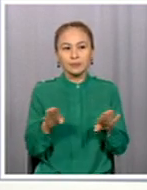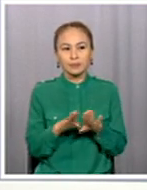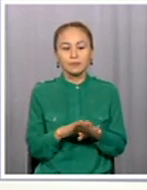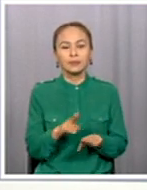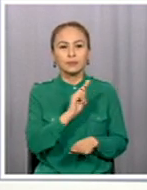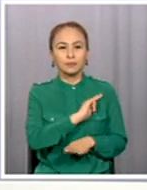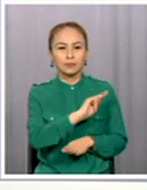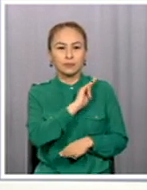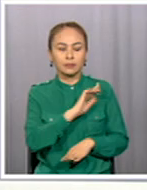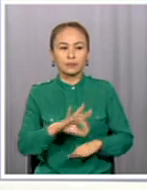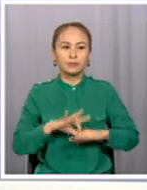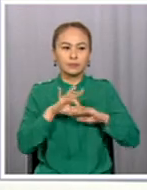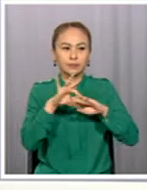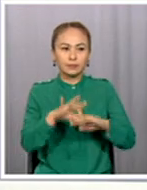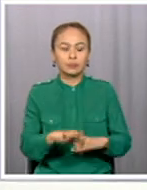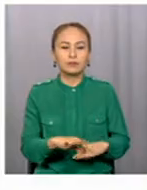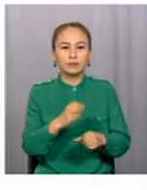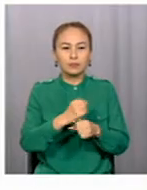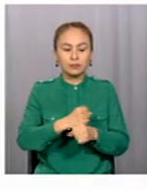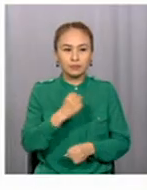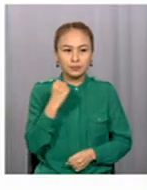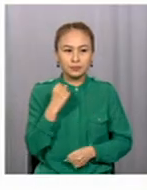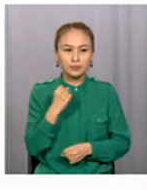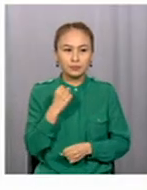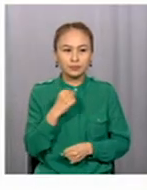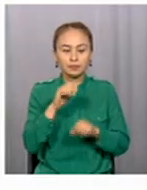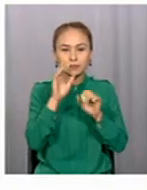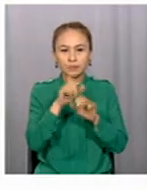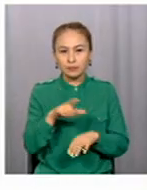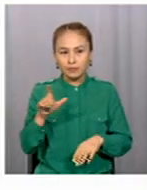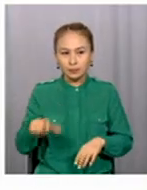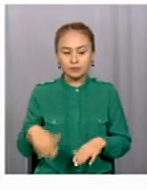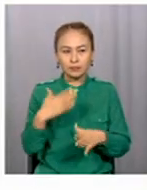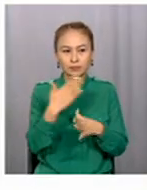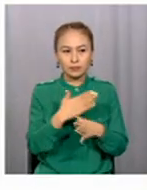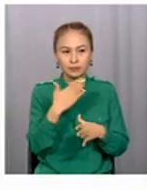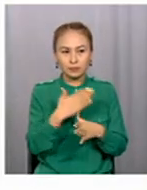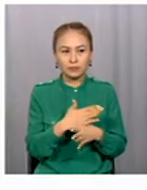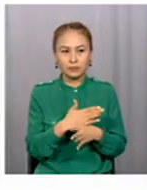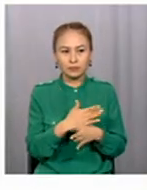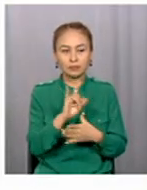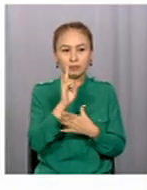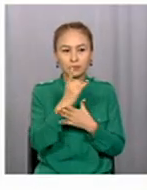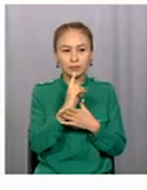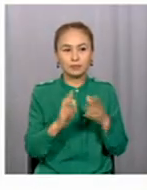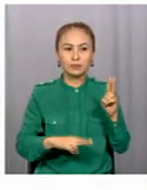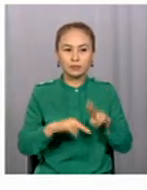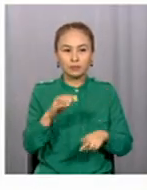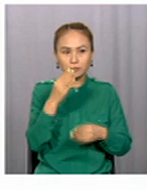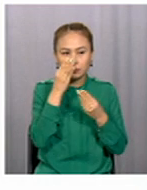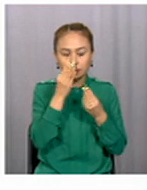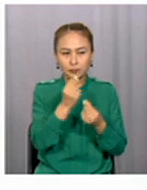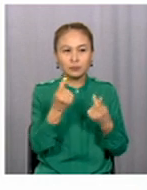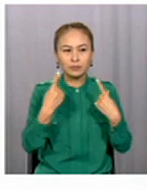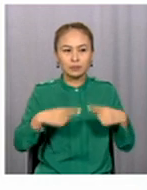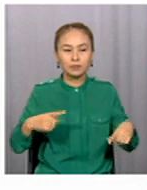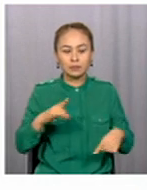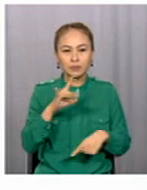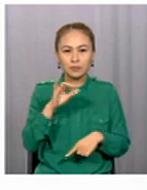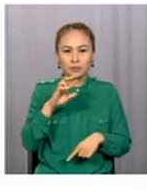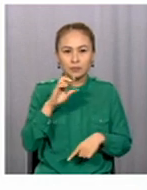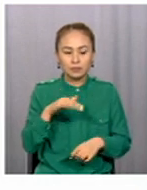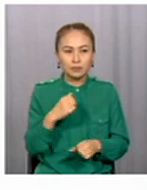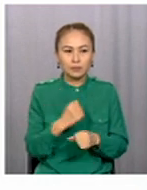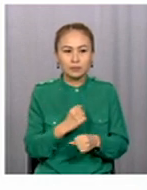қызметтерді атқаратын, қадағалайтын, адамдарға көмекші, сәбилердің көңілін аулайтын тағы басқа